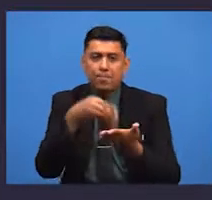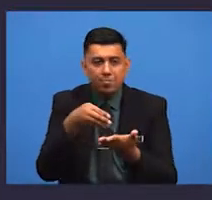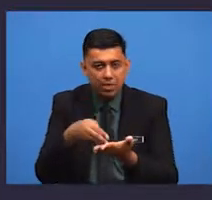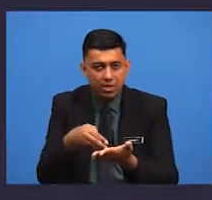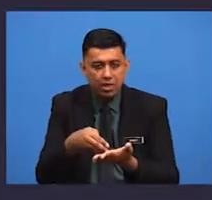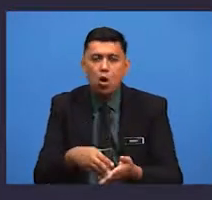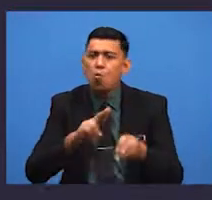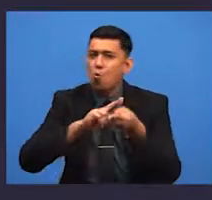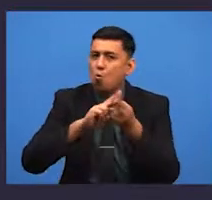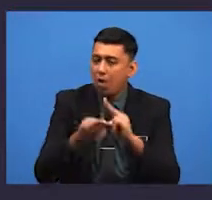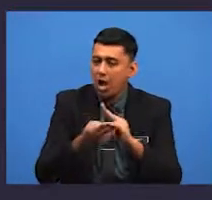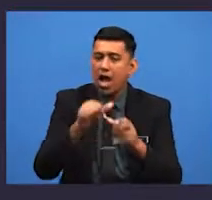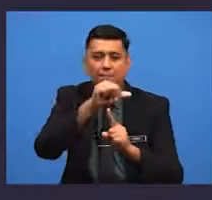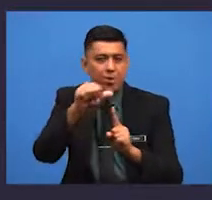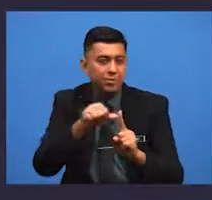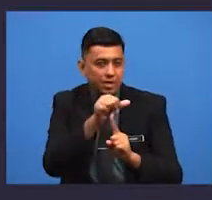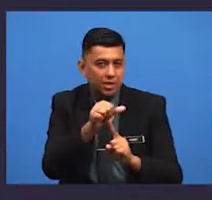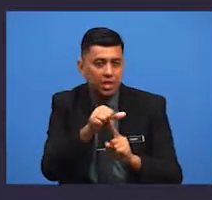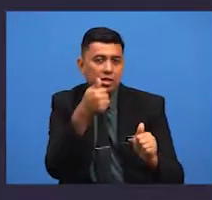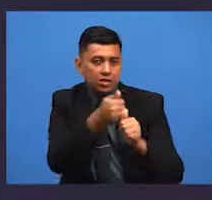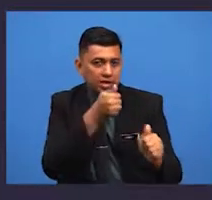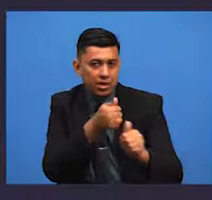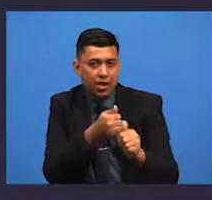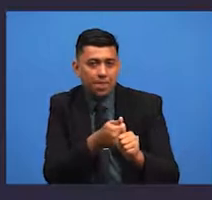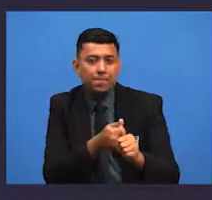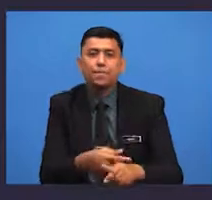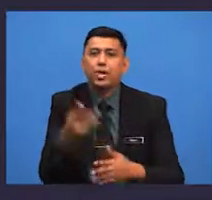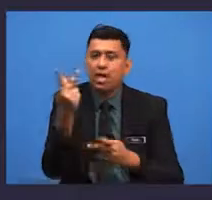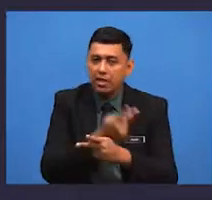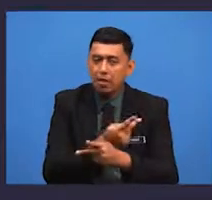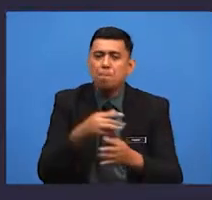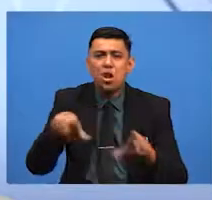akan berubah apabila setiap kali ulangan berlaku.